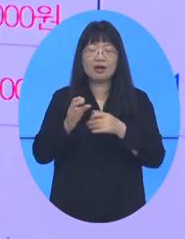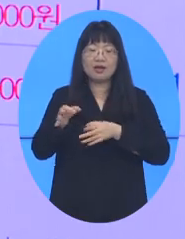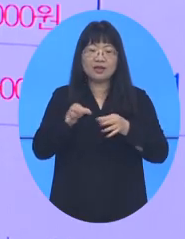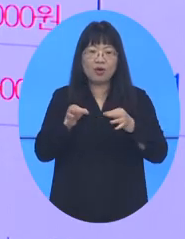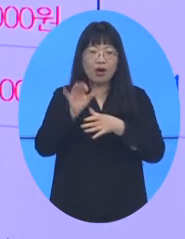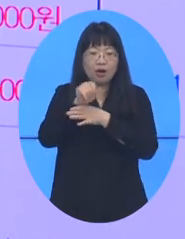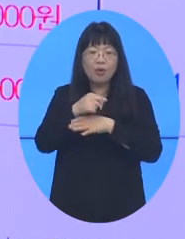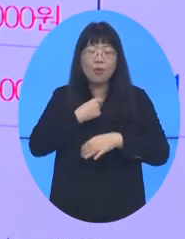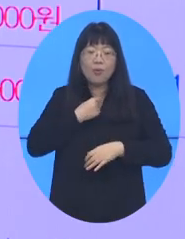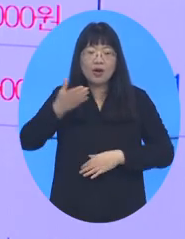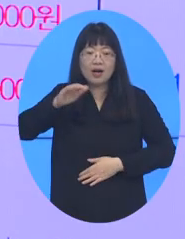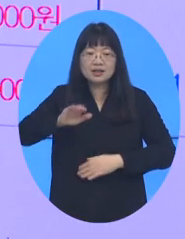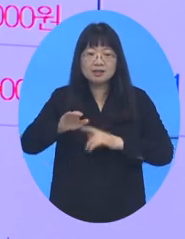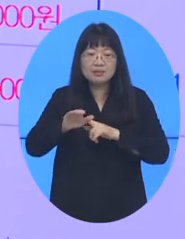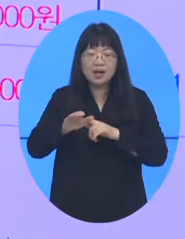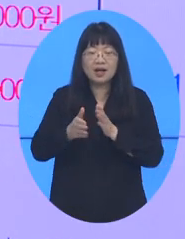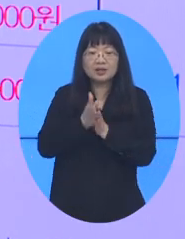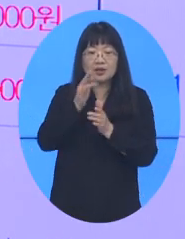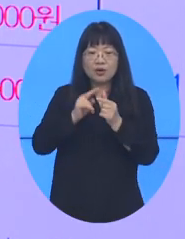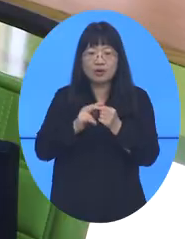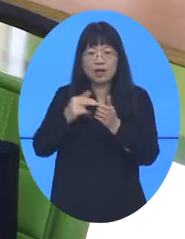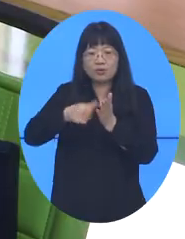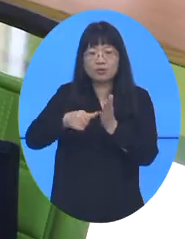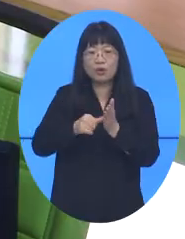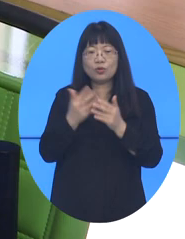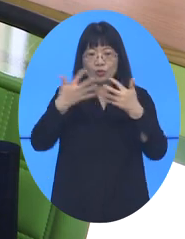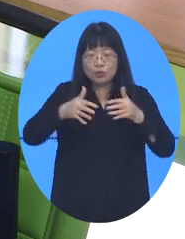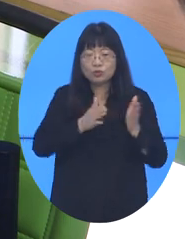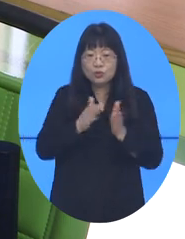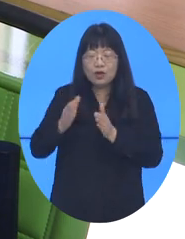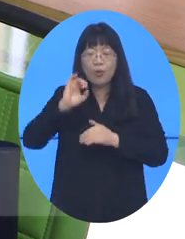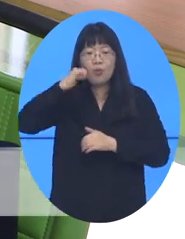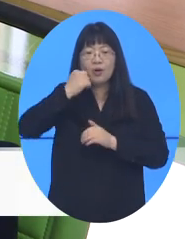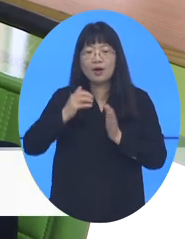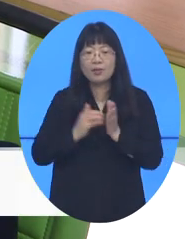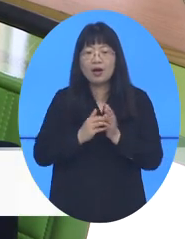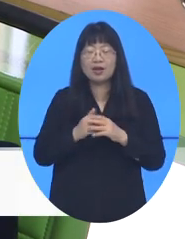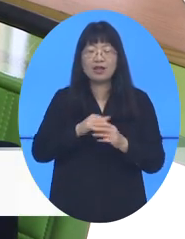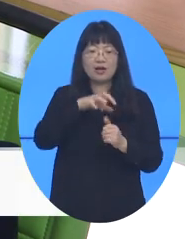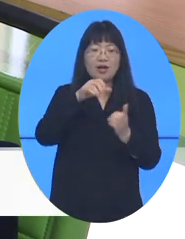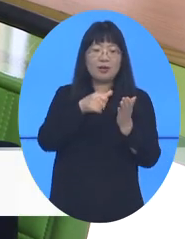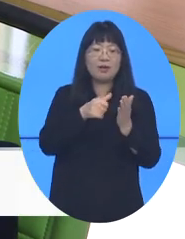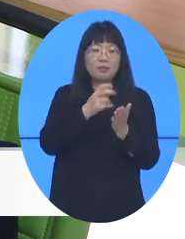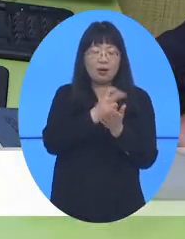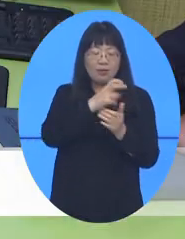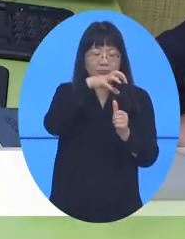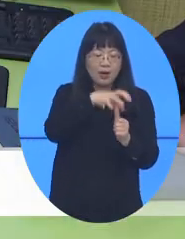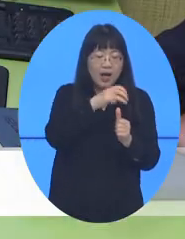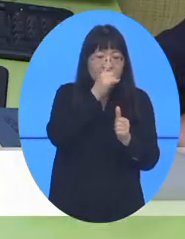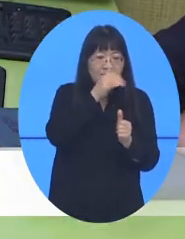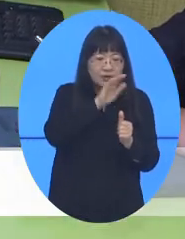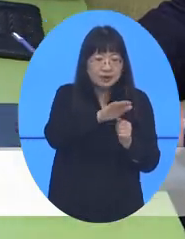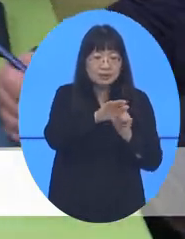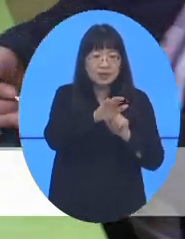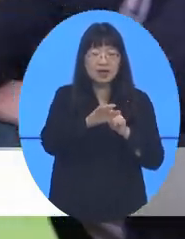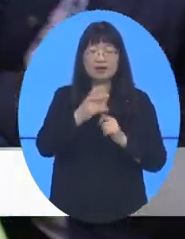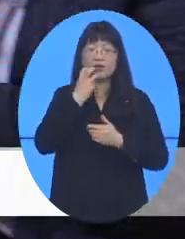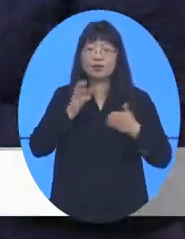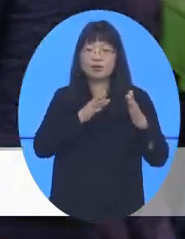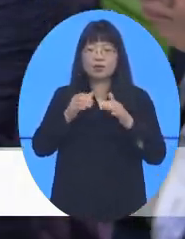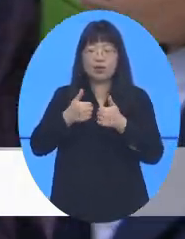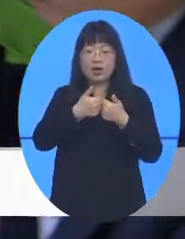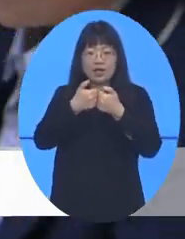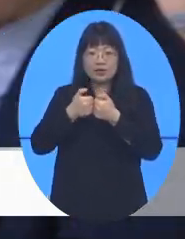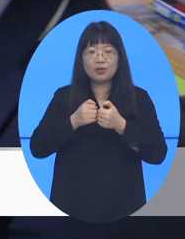허가를 받으려 했지만 시설과 장비 요건을 갖추는 게 어려웠습니다. 규제에 발이 묶였던 이 업체는 경기도의 컨설팅을 통해